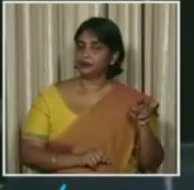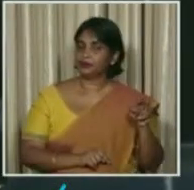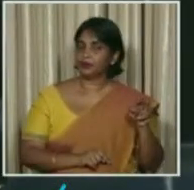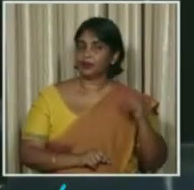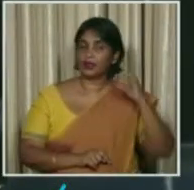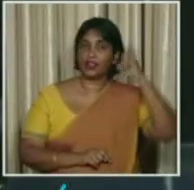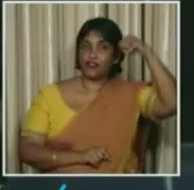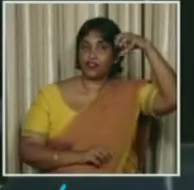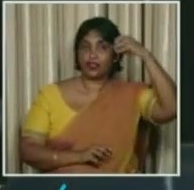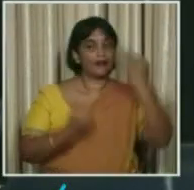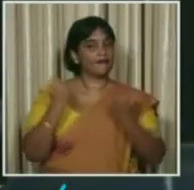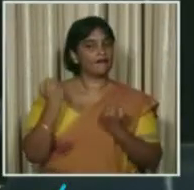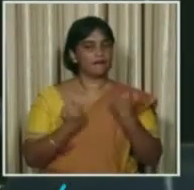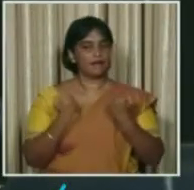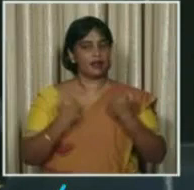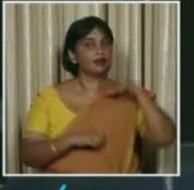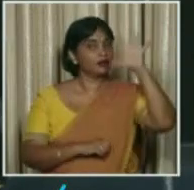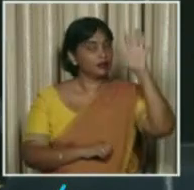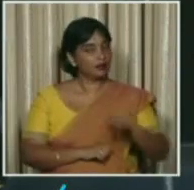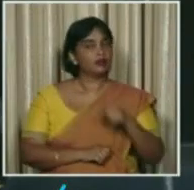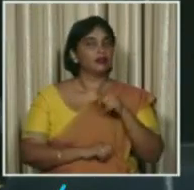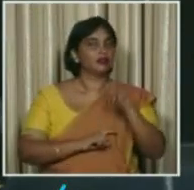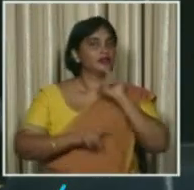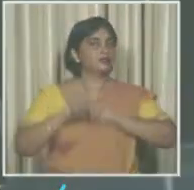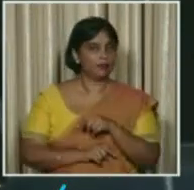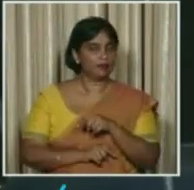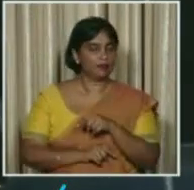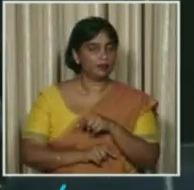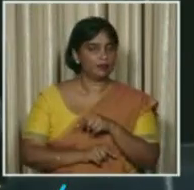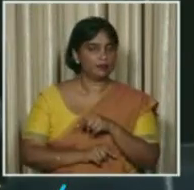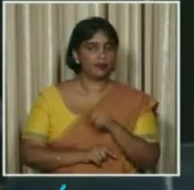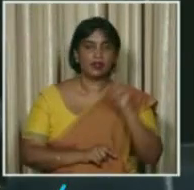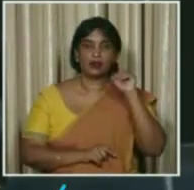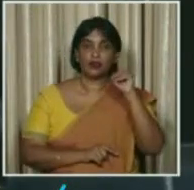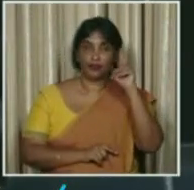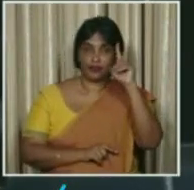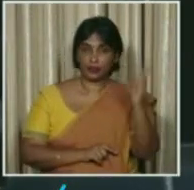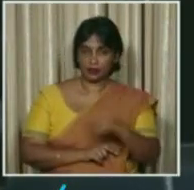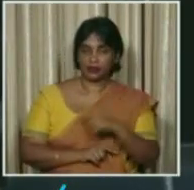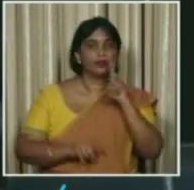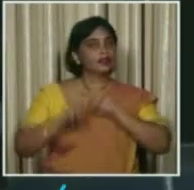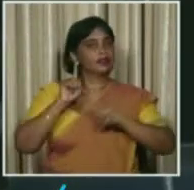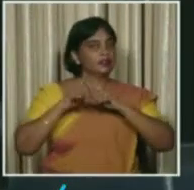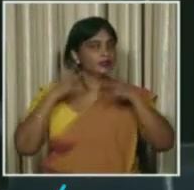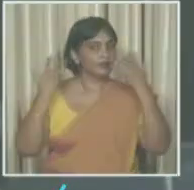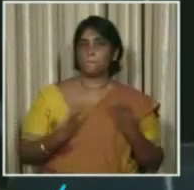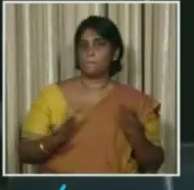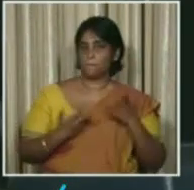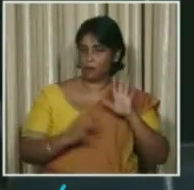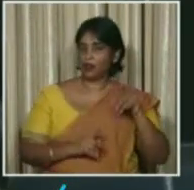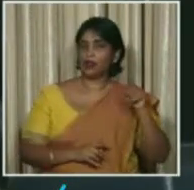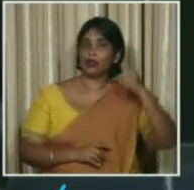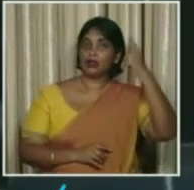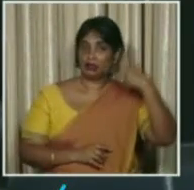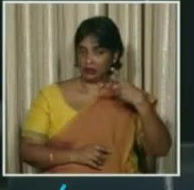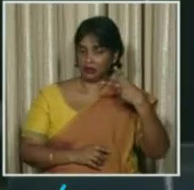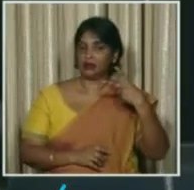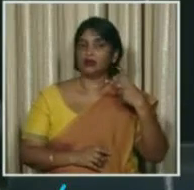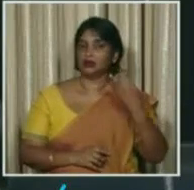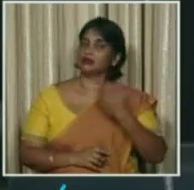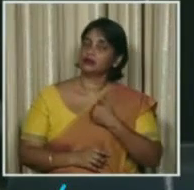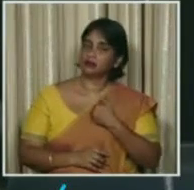ඉලෙක්ට්‍රික් වාහන ගෙන්වීම සම්බන්ධයෙන් තිබිච්ච සාකච්ඡාවේදී පළවෙනි දවසේ සාකච්ඡාව ඉවර කරගන්න බැරි වුණා. දෙවෙනි දවසේ